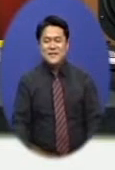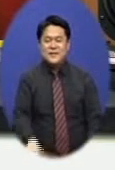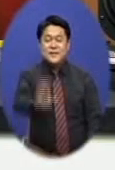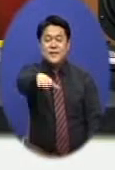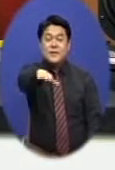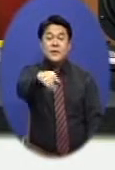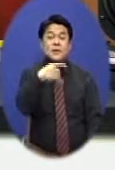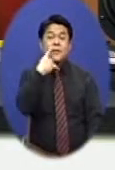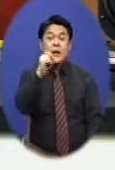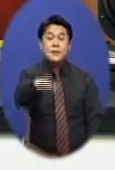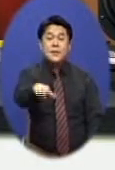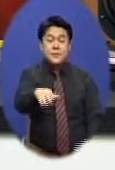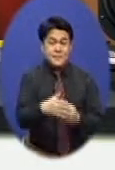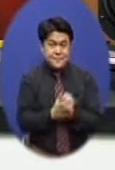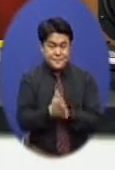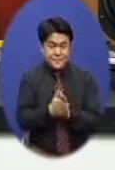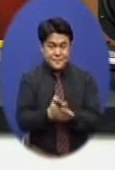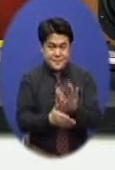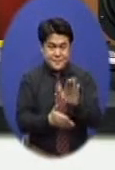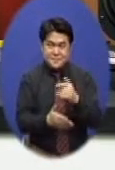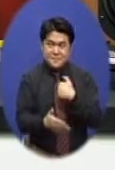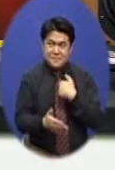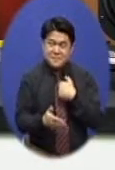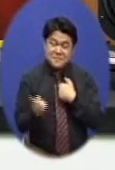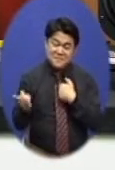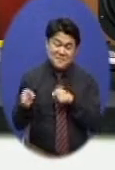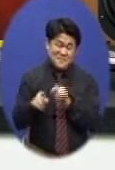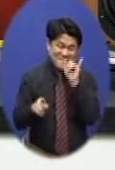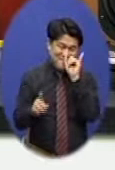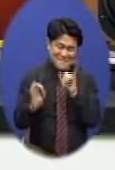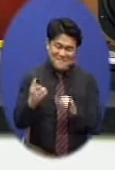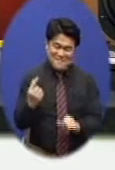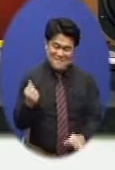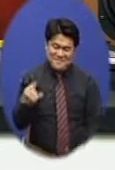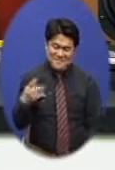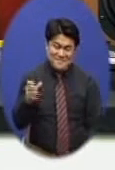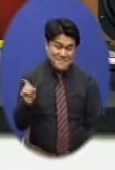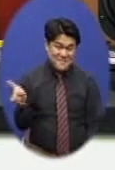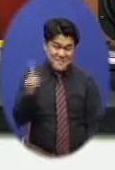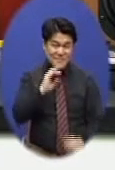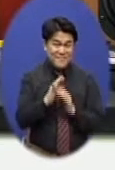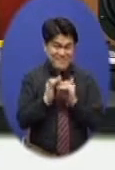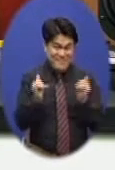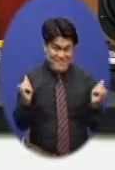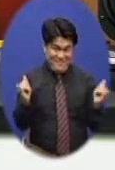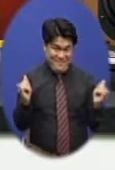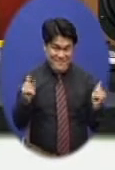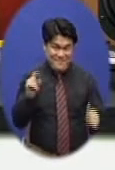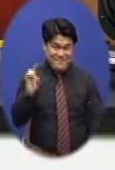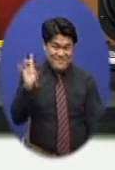일단 어머니, 예. 제 짝꿍 원예정 씨가 가수세요. 마른